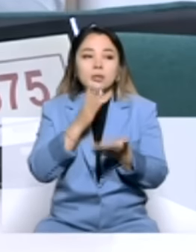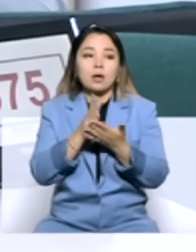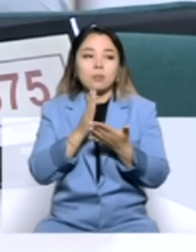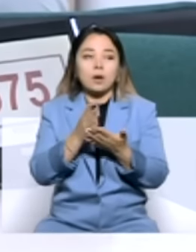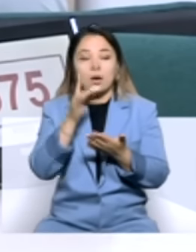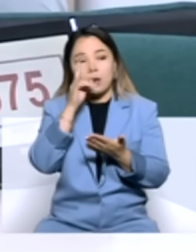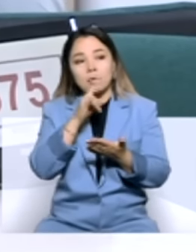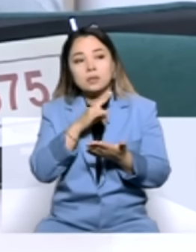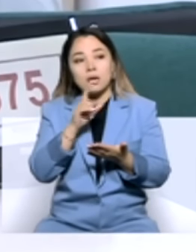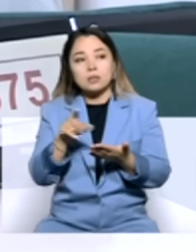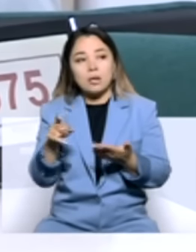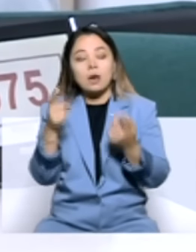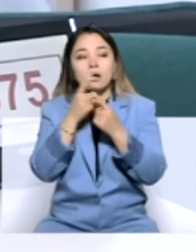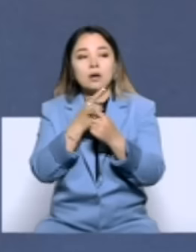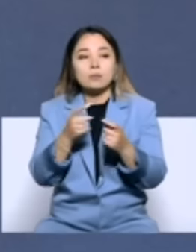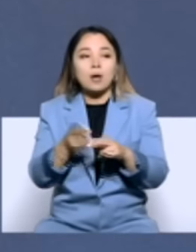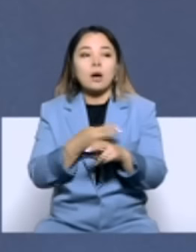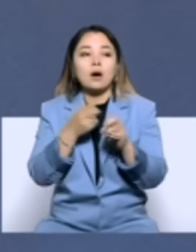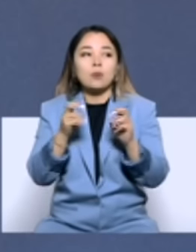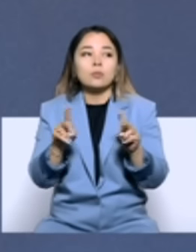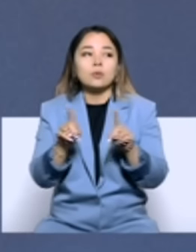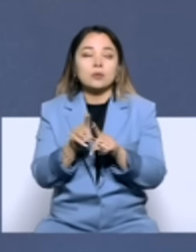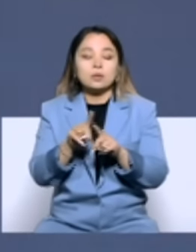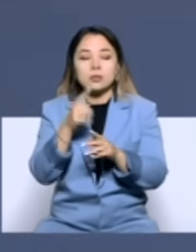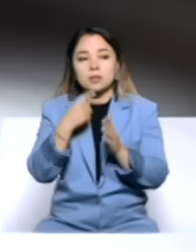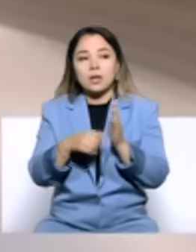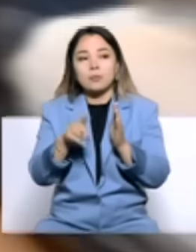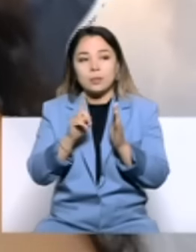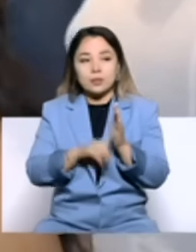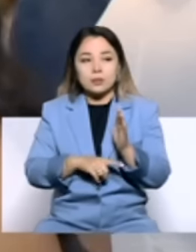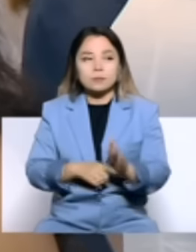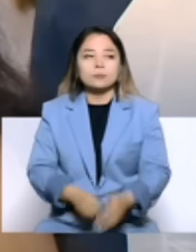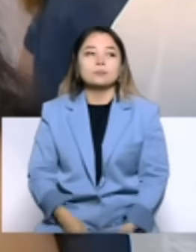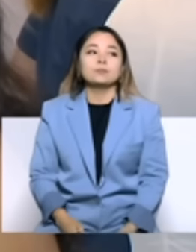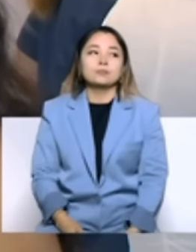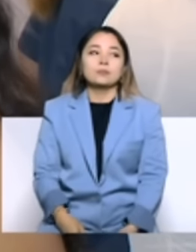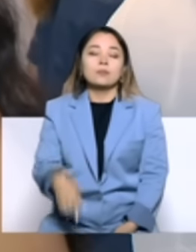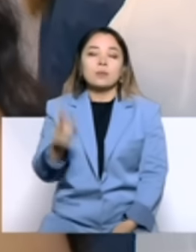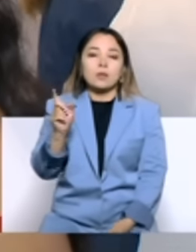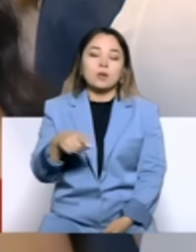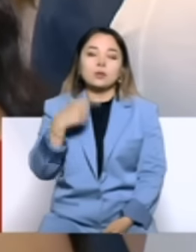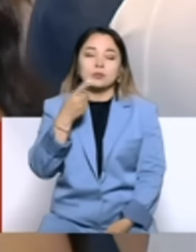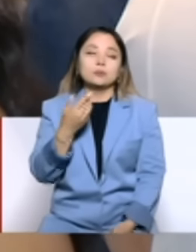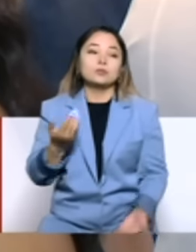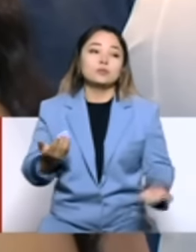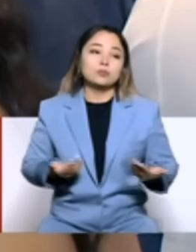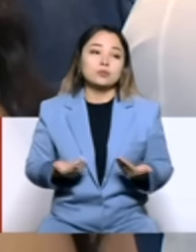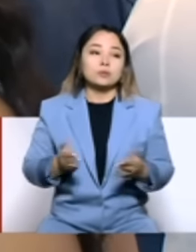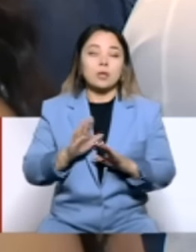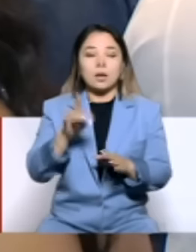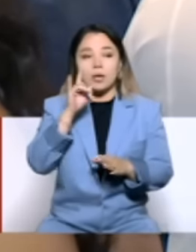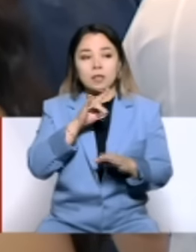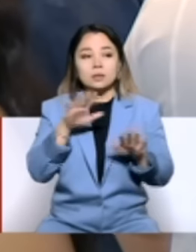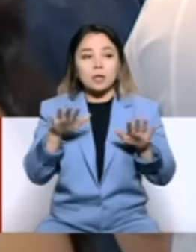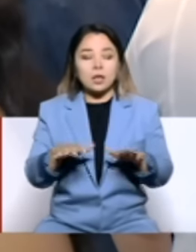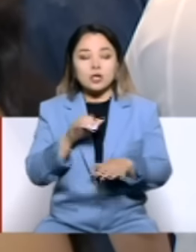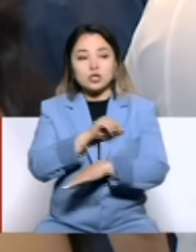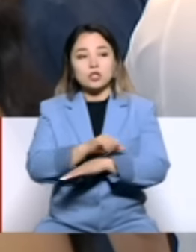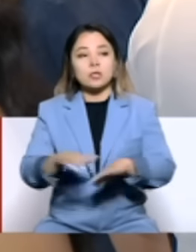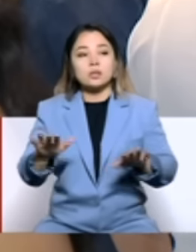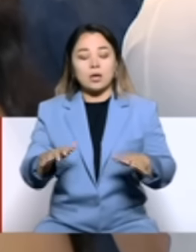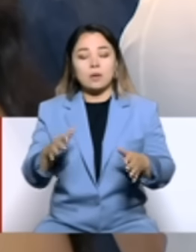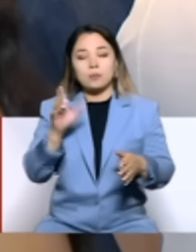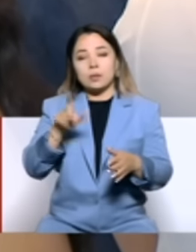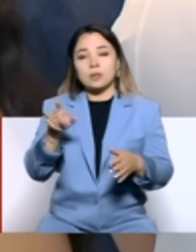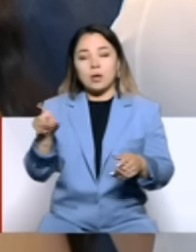себебі Қазақстанның ақпараттық қауіпсіздігіне сенбейді. Резидент болуы мүмкін, не резидент болуы мүмкін, бірақ қана басқа шетелде